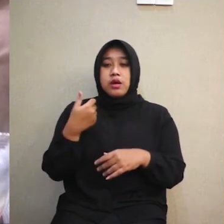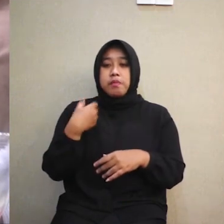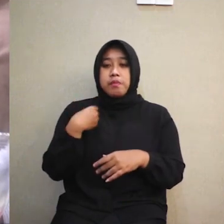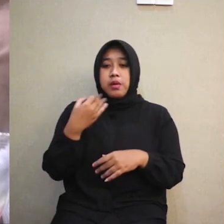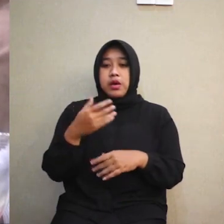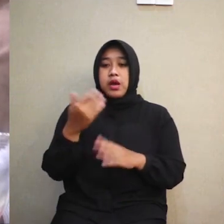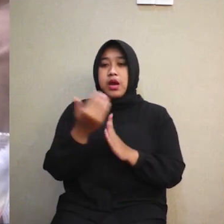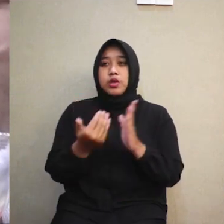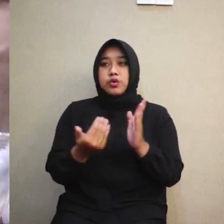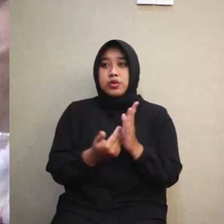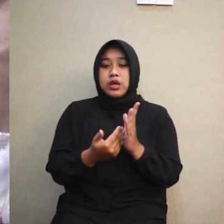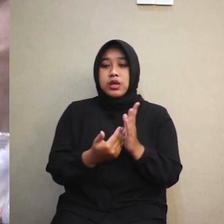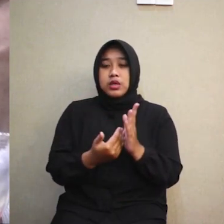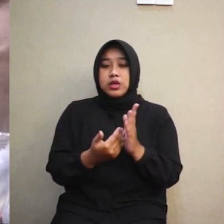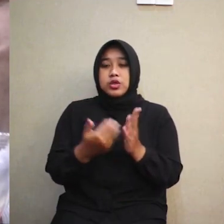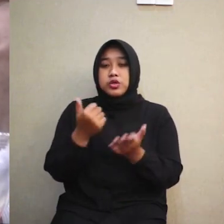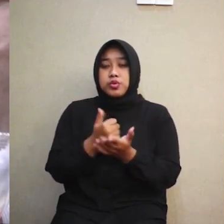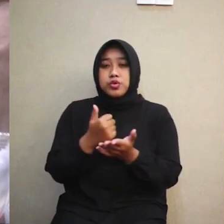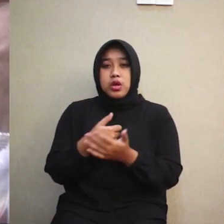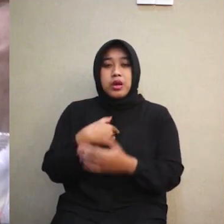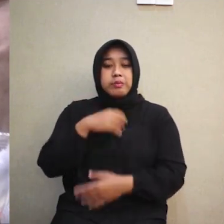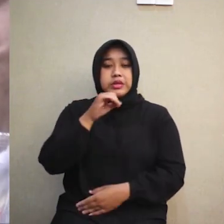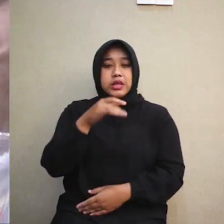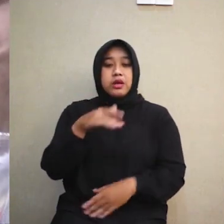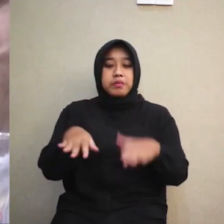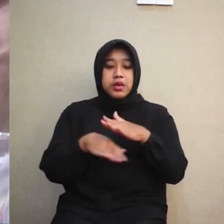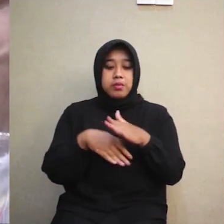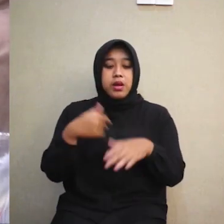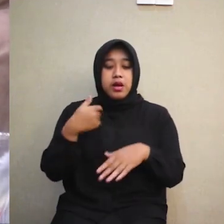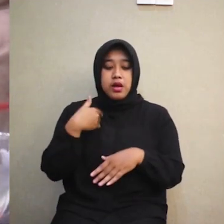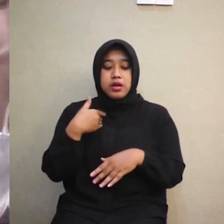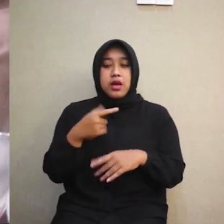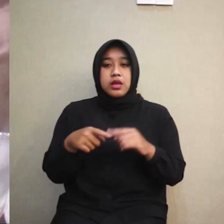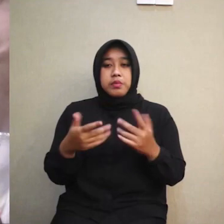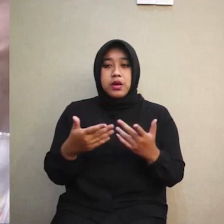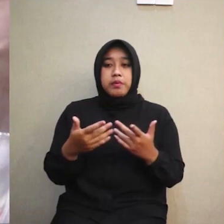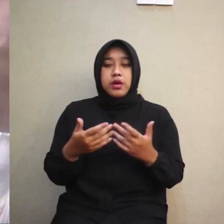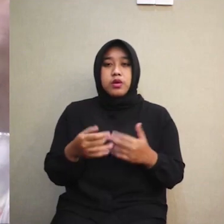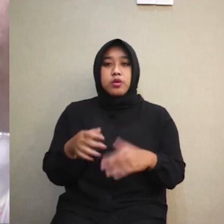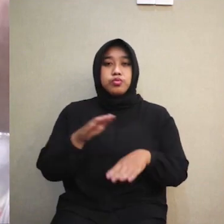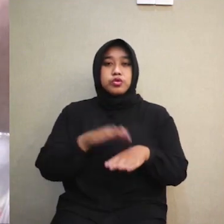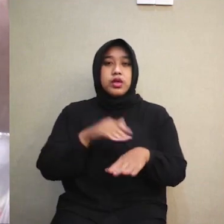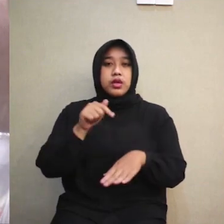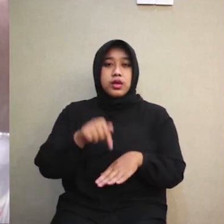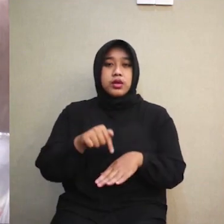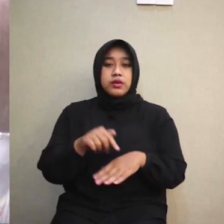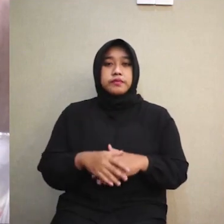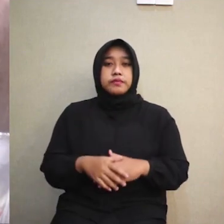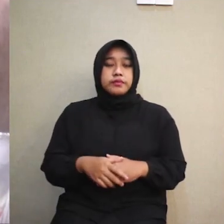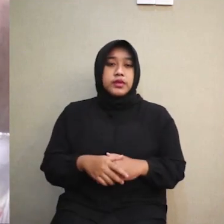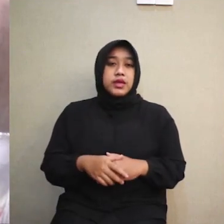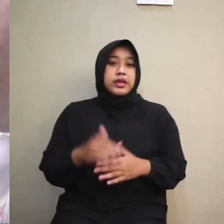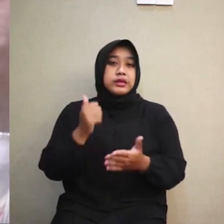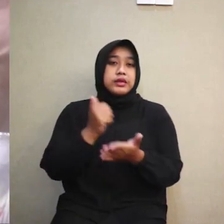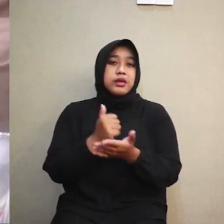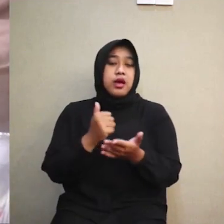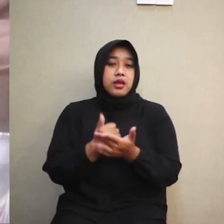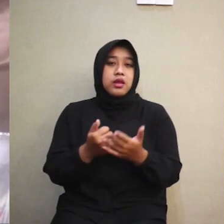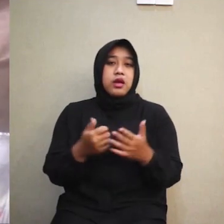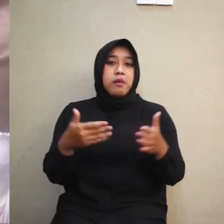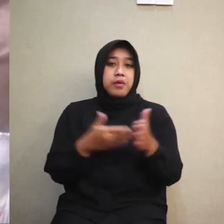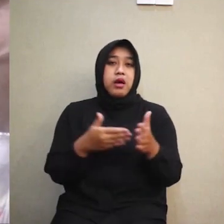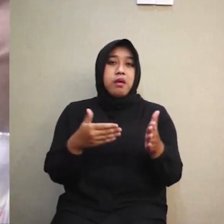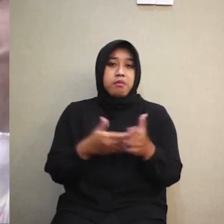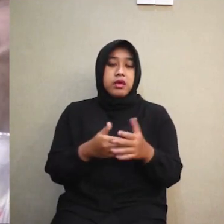ada beberapa yang aturan tadi Setidaknya kalau kita ngomong minimal sudah ada tapi secara kultural inilah yang kemudian ternyata ini menjadi